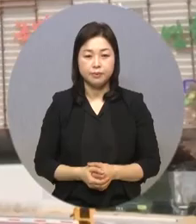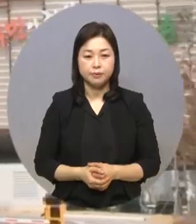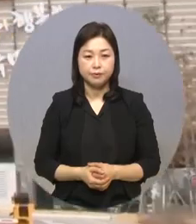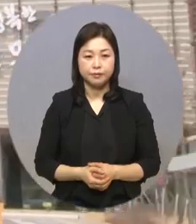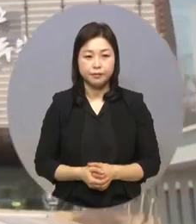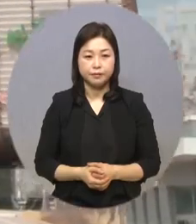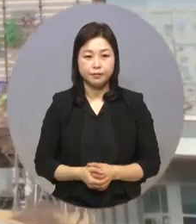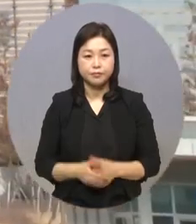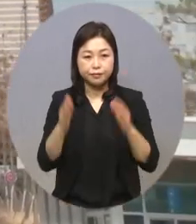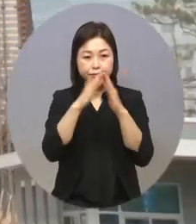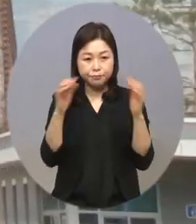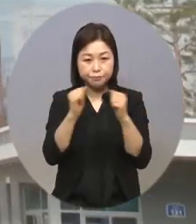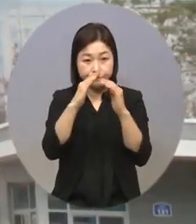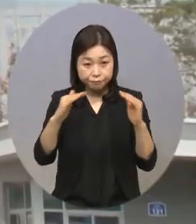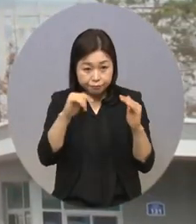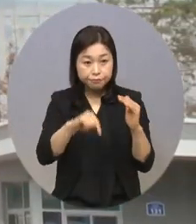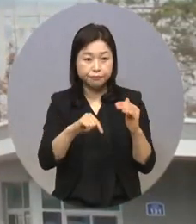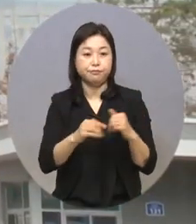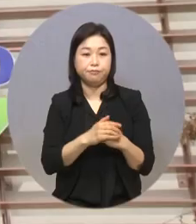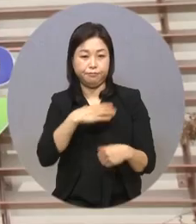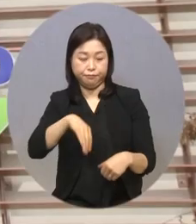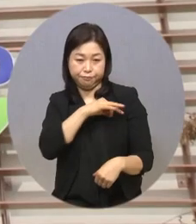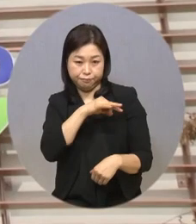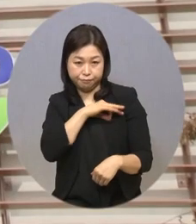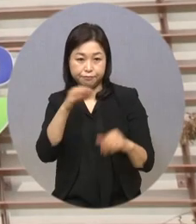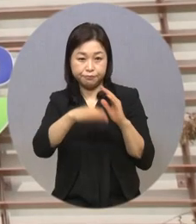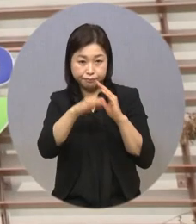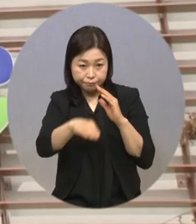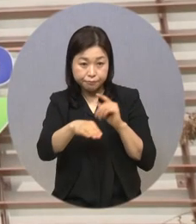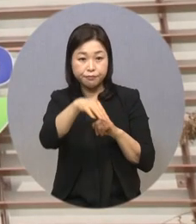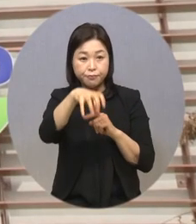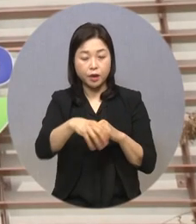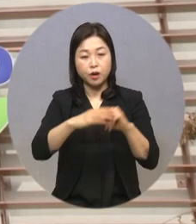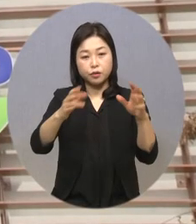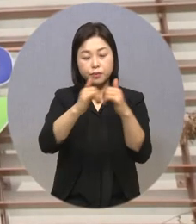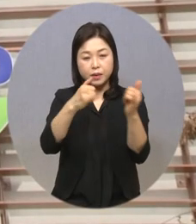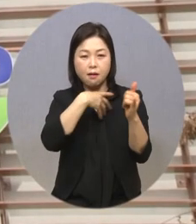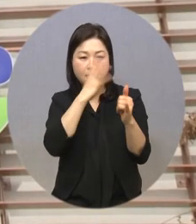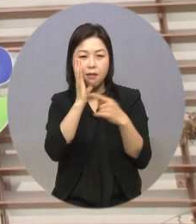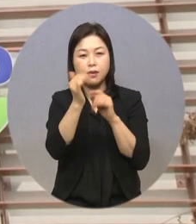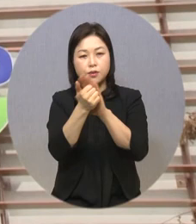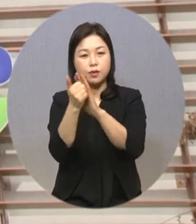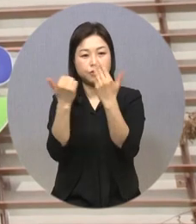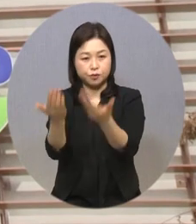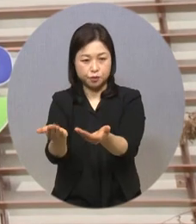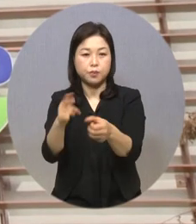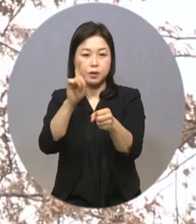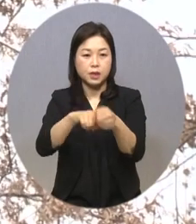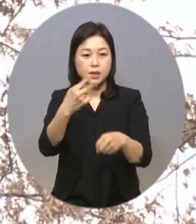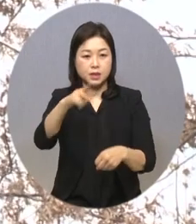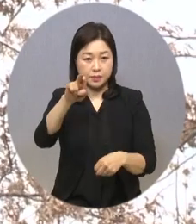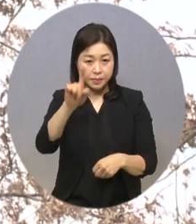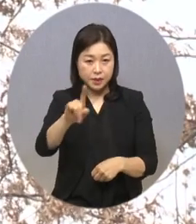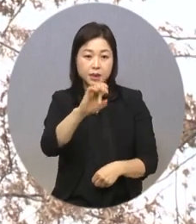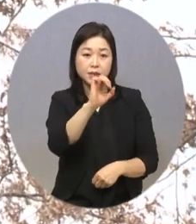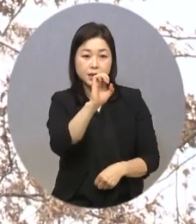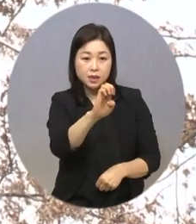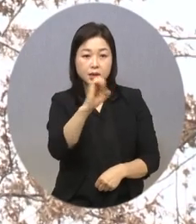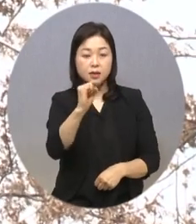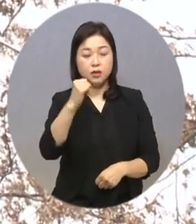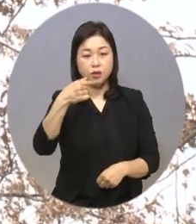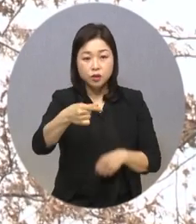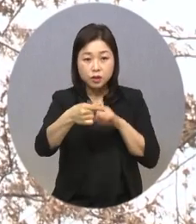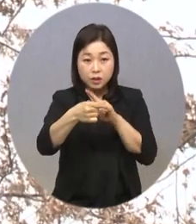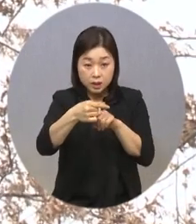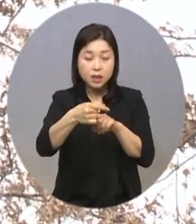전북 전주시에 위치한 국민연금공단은 국민의 노후생활 동반자로 2021년 ESG 신경영 도약 원년